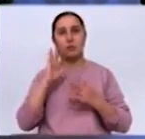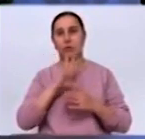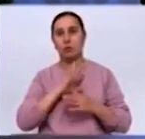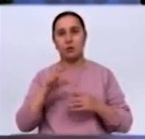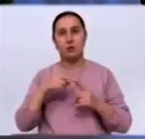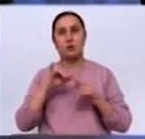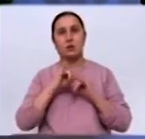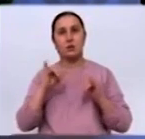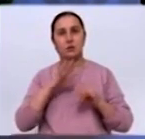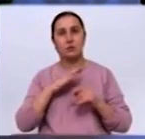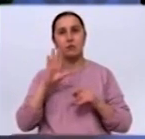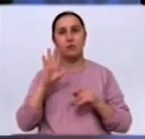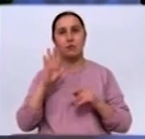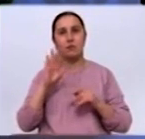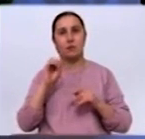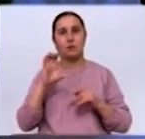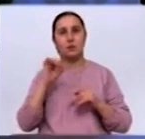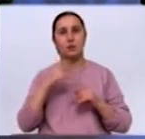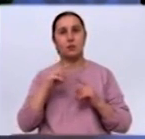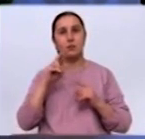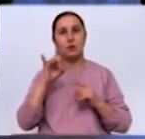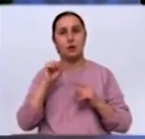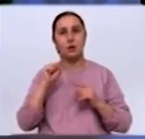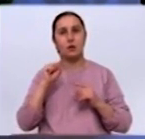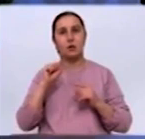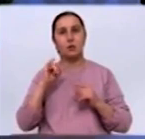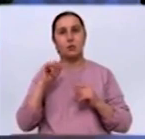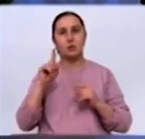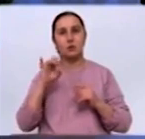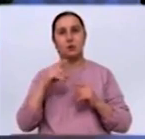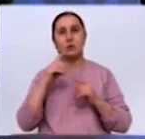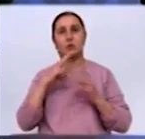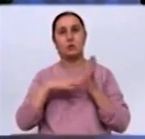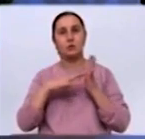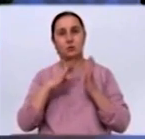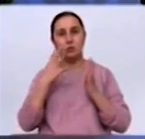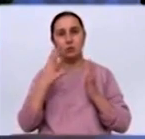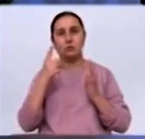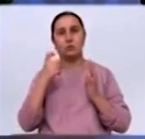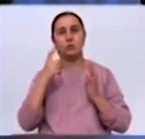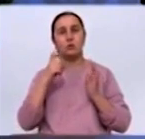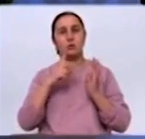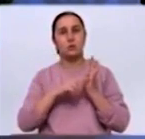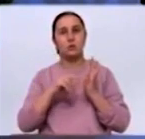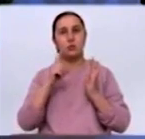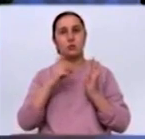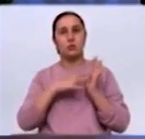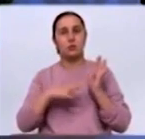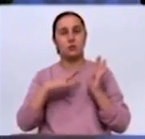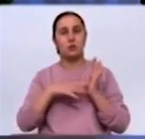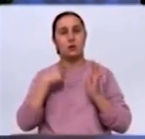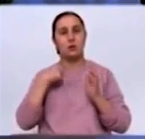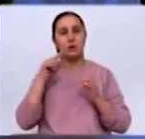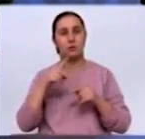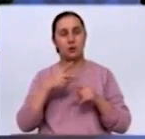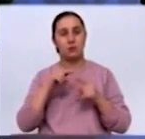yaratilgan veb-saytingiz uchun, demak, brauzerda quyidagi raqamlar, demak, 94, 100, 180 va